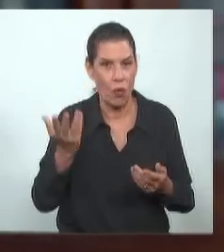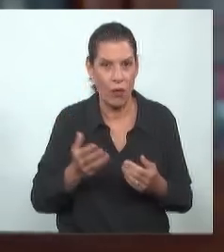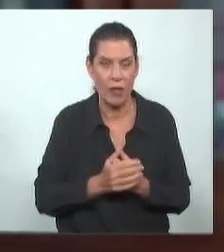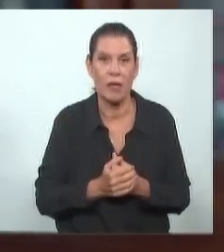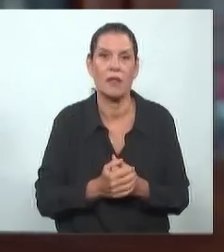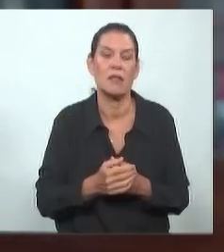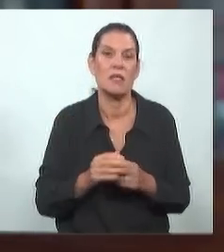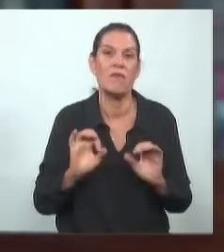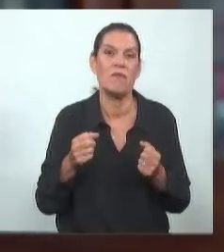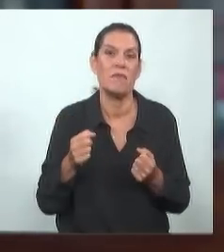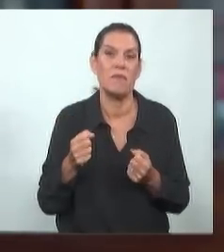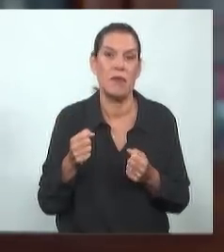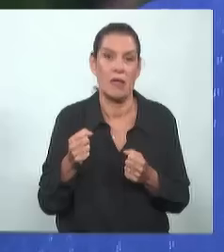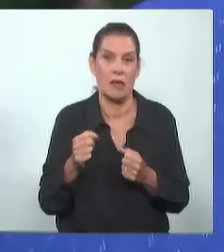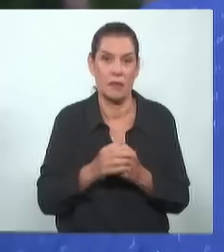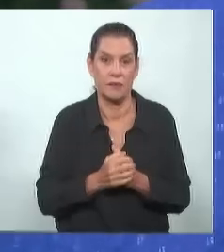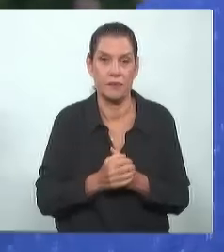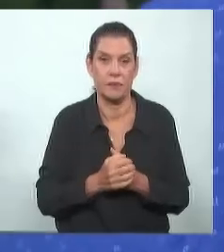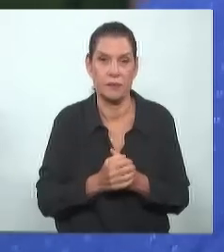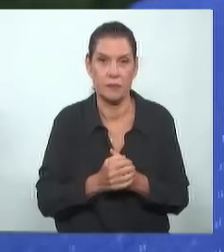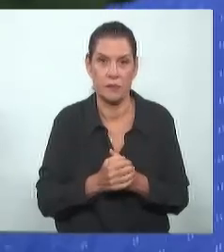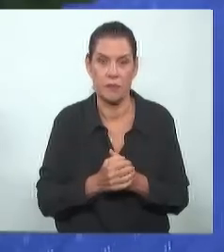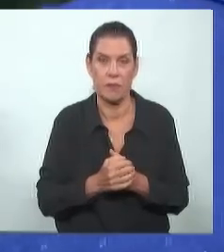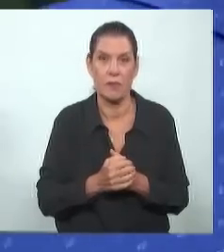נכון, אמת שקם לתחייה.